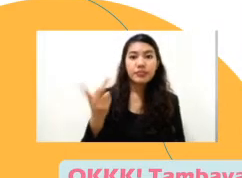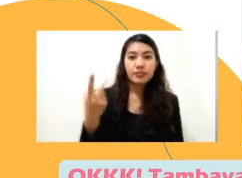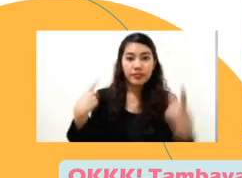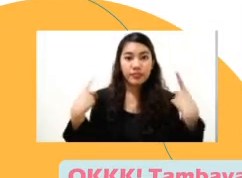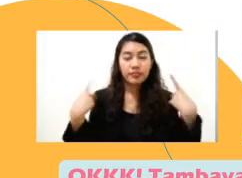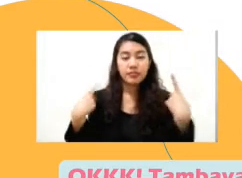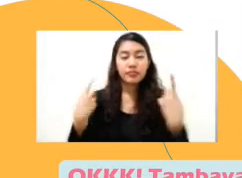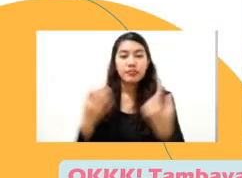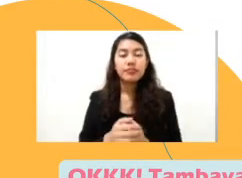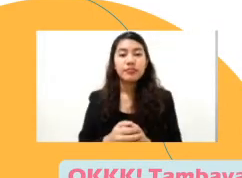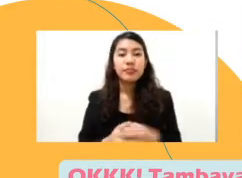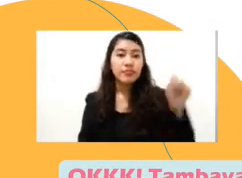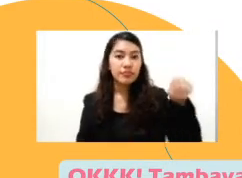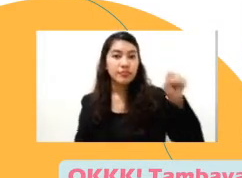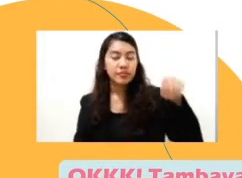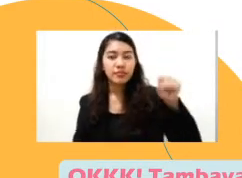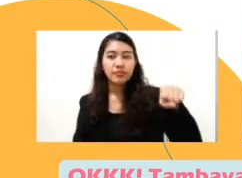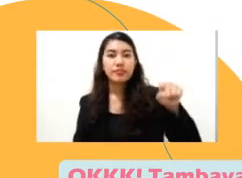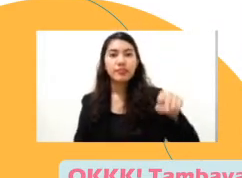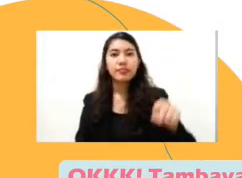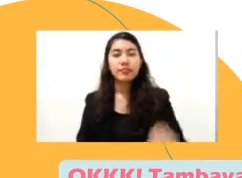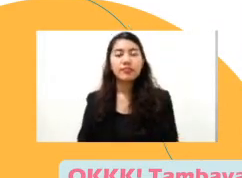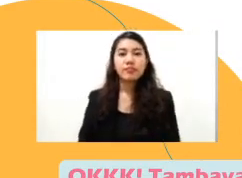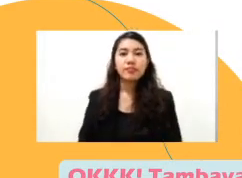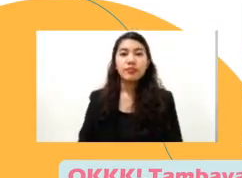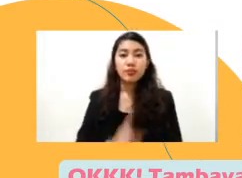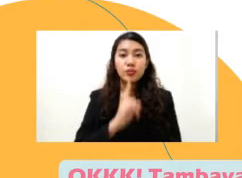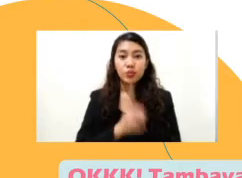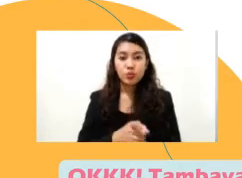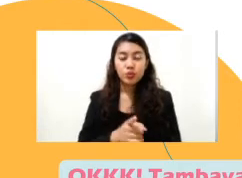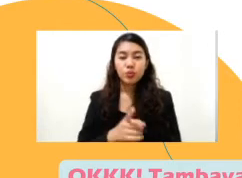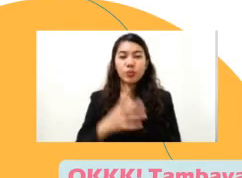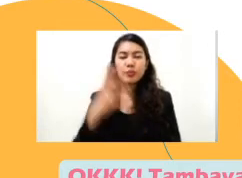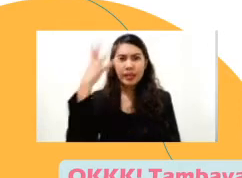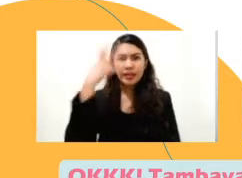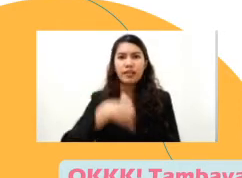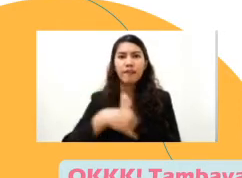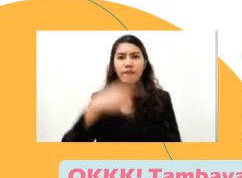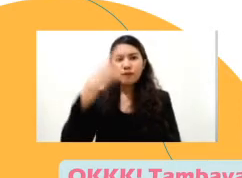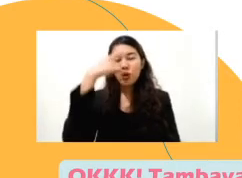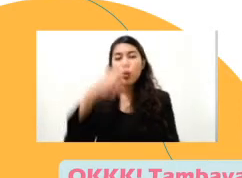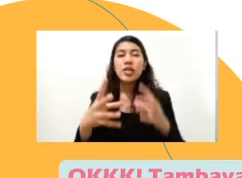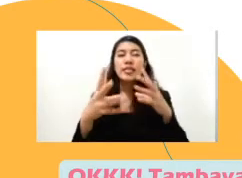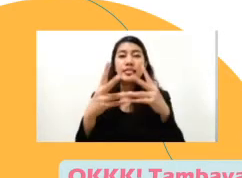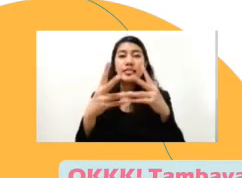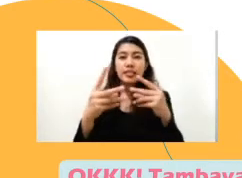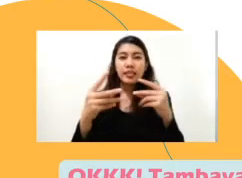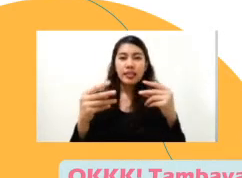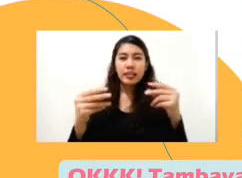Yes, Kuya Sig, no? Actually, maganda sa healing, no? Yung, kaya meron tayong tinatawag